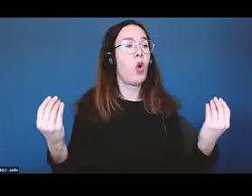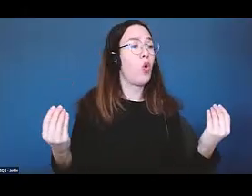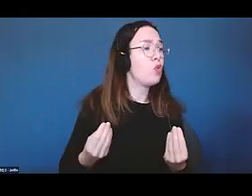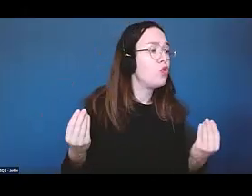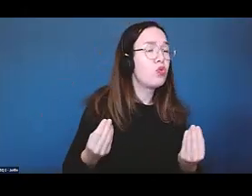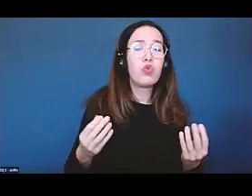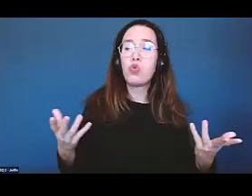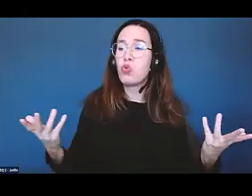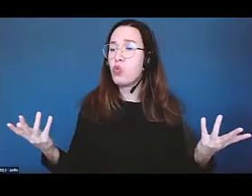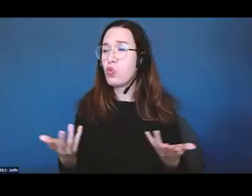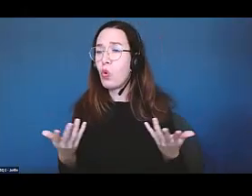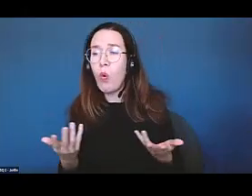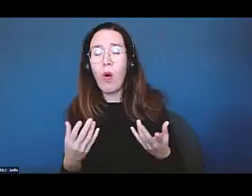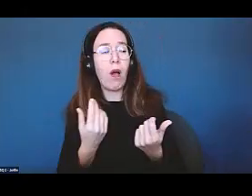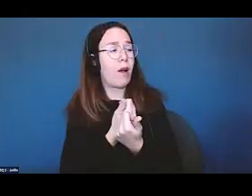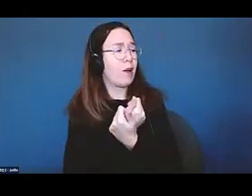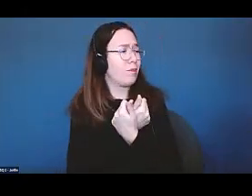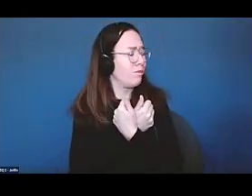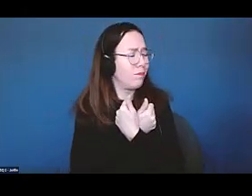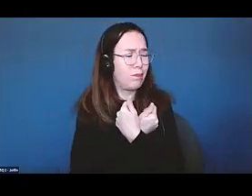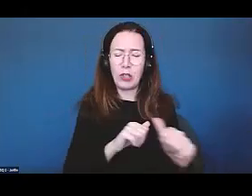que soit leur